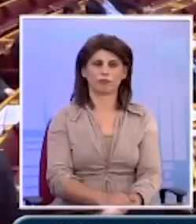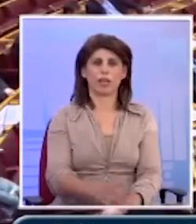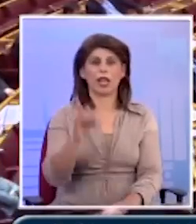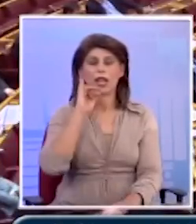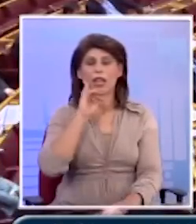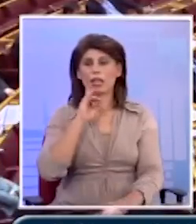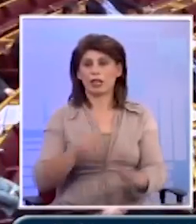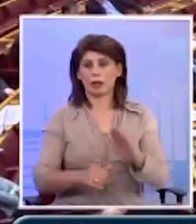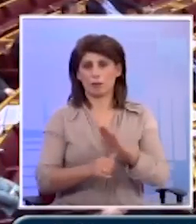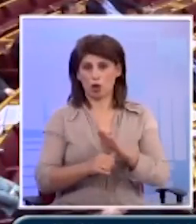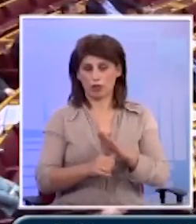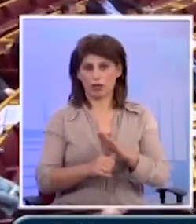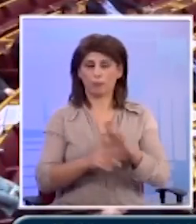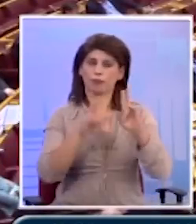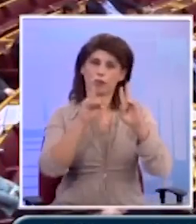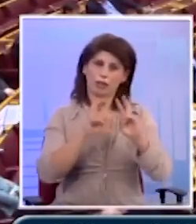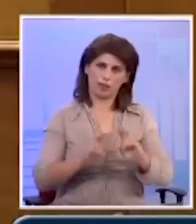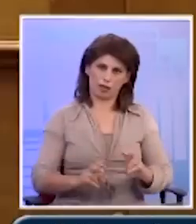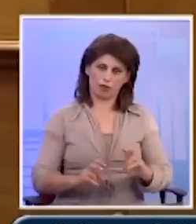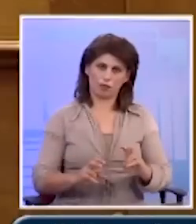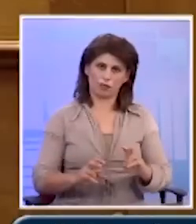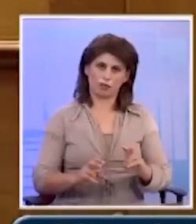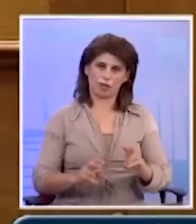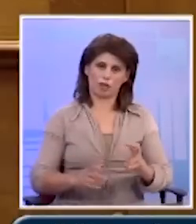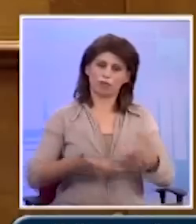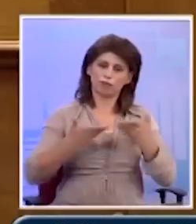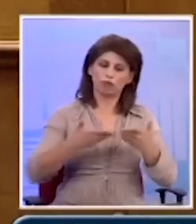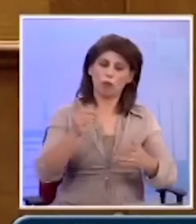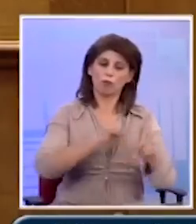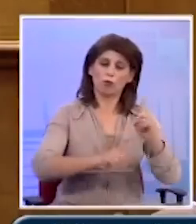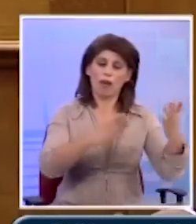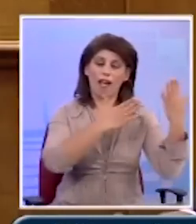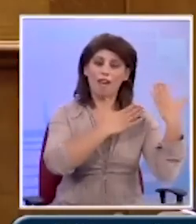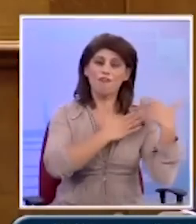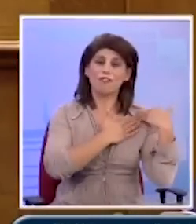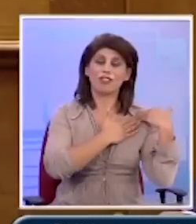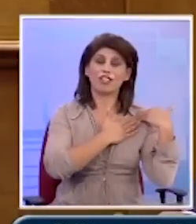Κυρία Πρόεδρε, η διερεύνηση και η απόδοση της ευθύνης